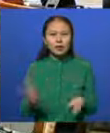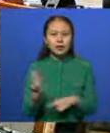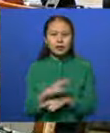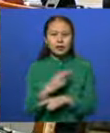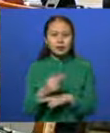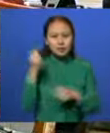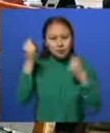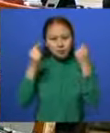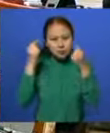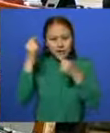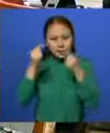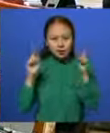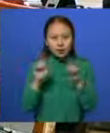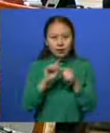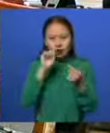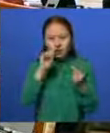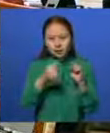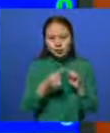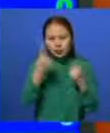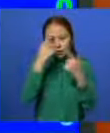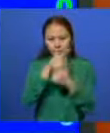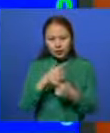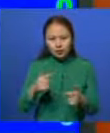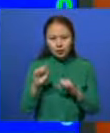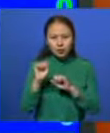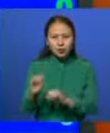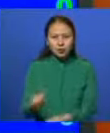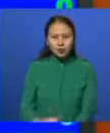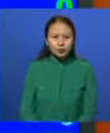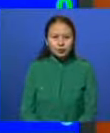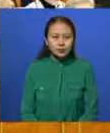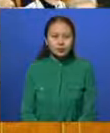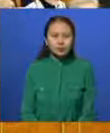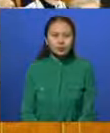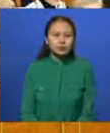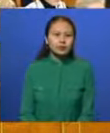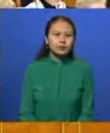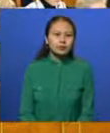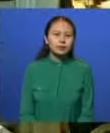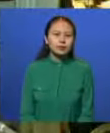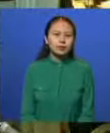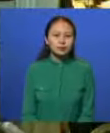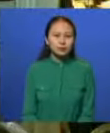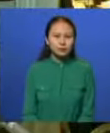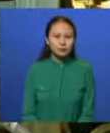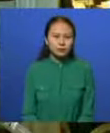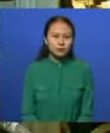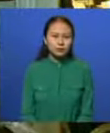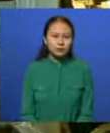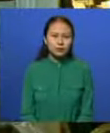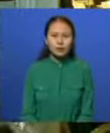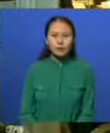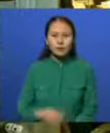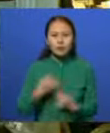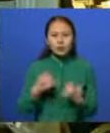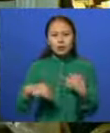балаларды тәрбиесіне және психикасына кері әсер тигізетін ақпараттардан қорғау. Біз енді ойлана